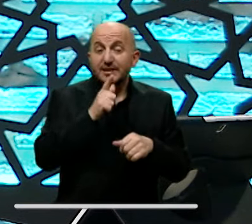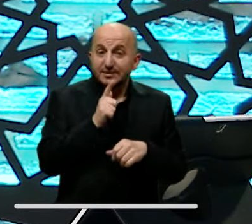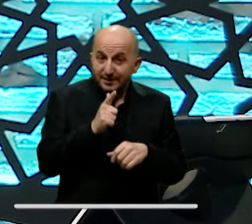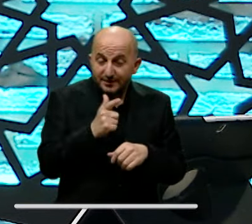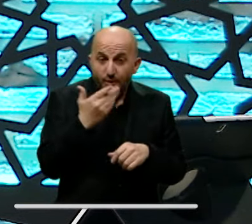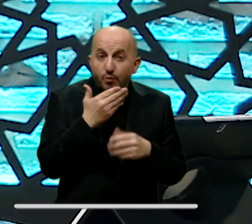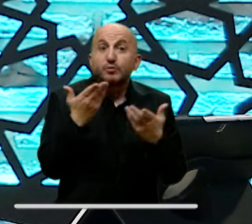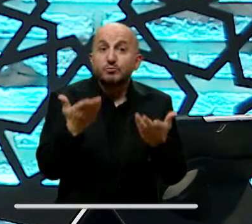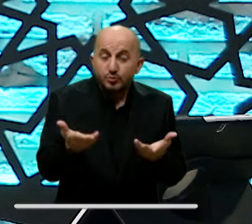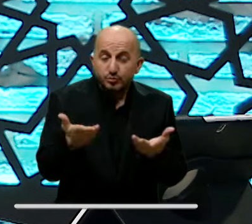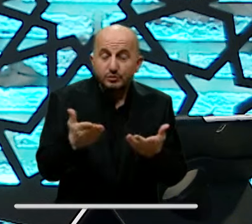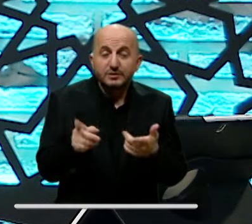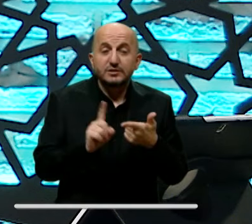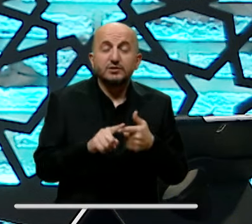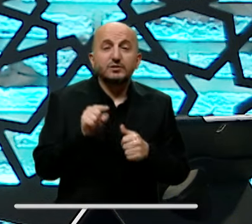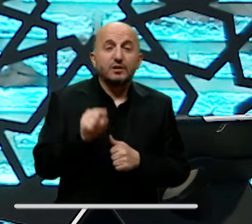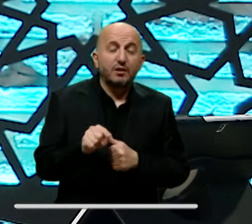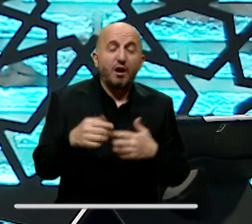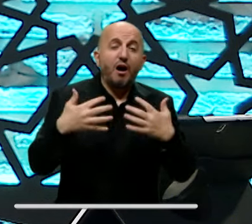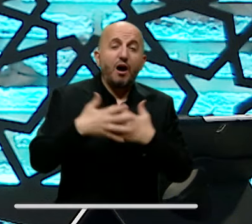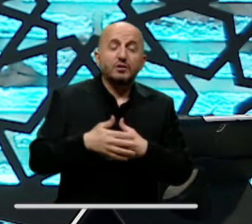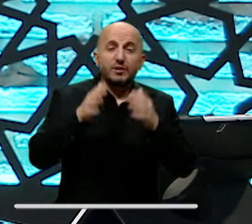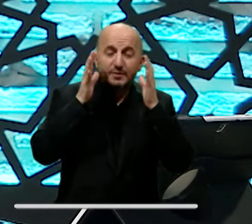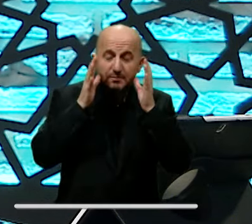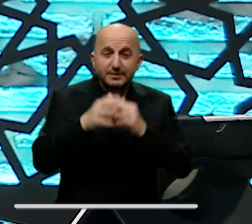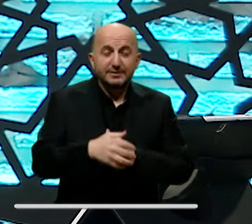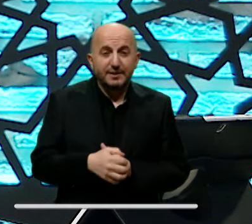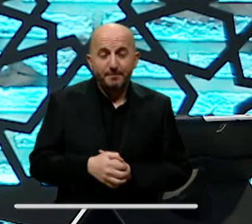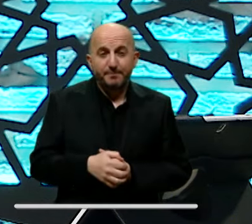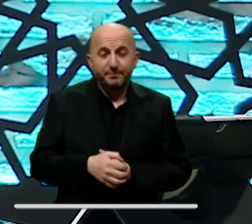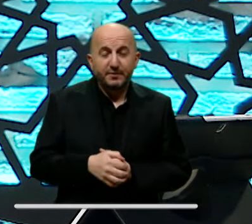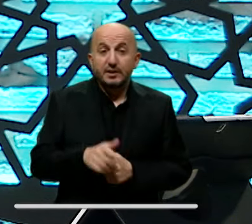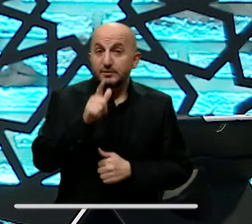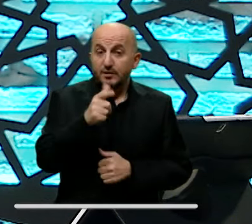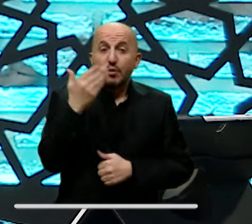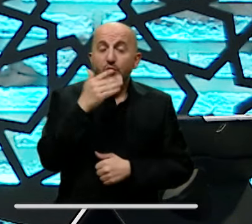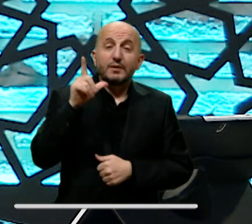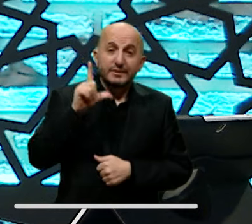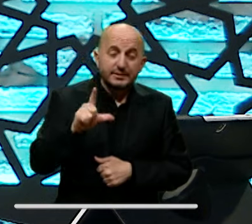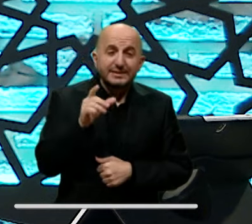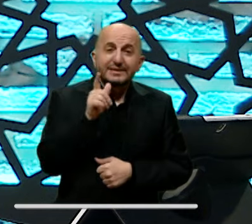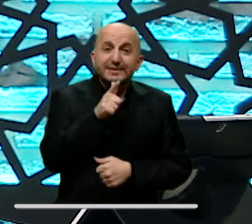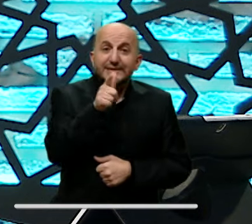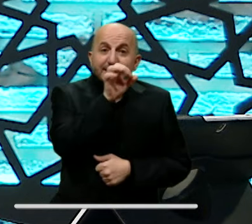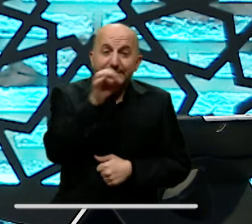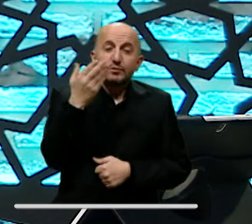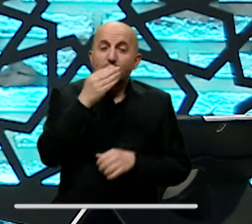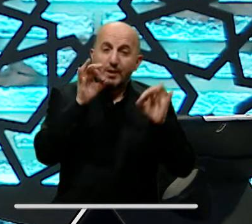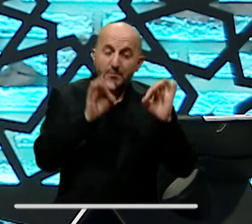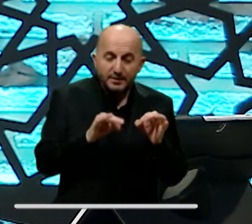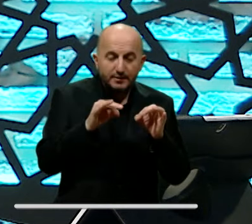bir İkincisi de şuydu akşam namazını cehri okumamız gerekirken sessiz okumaya